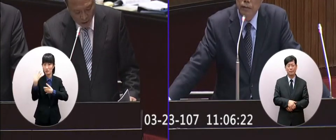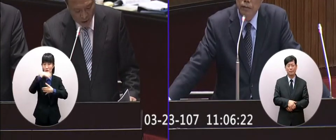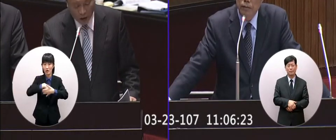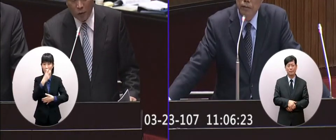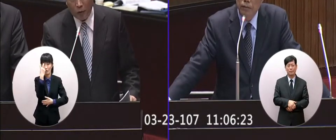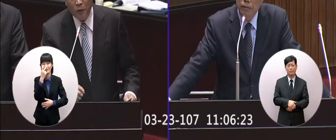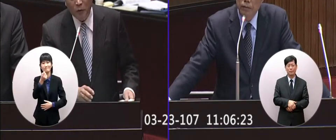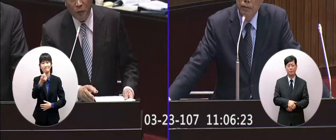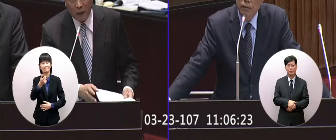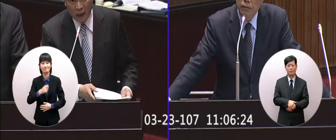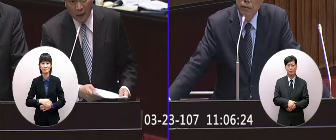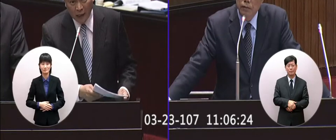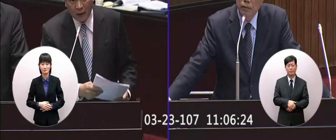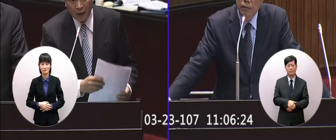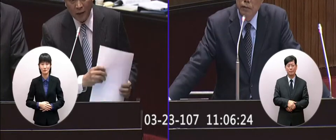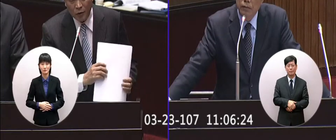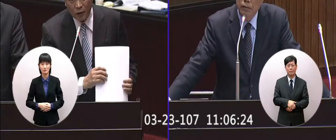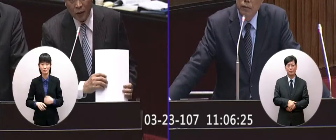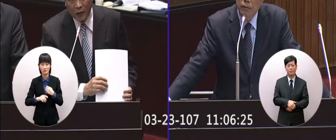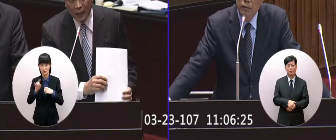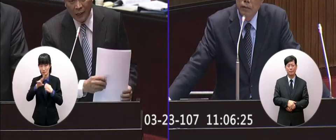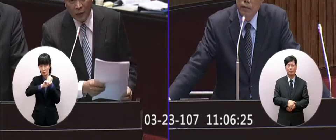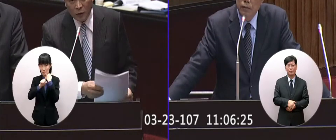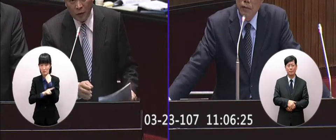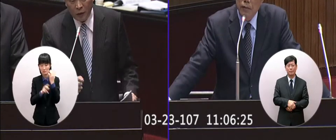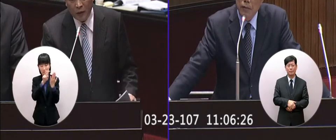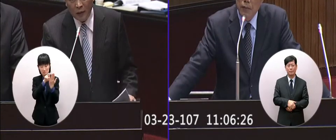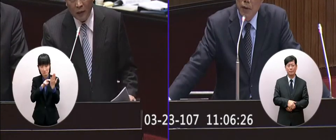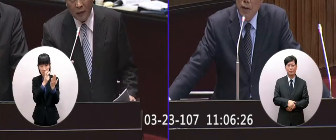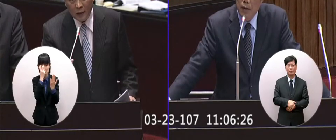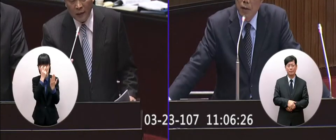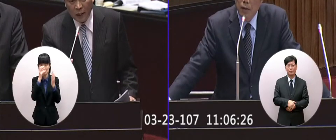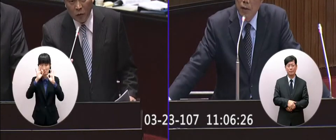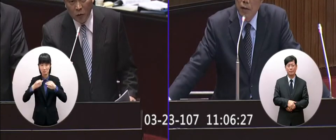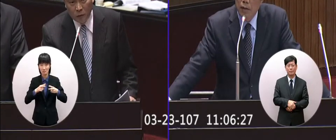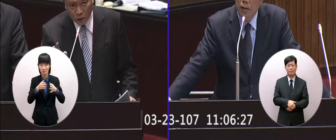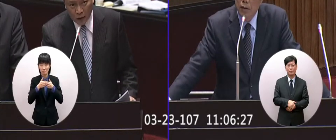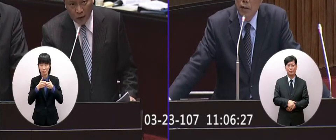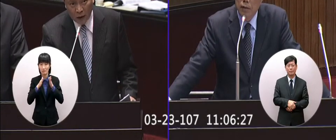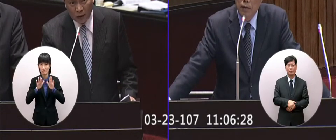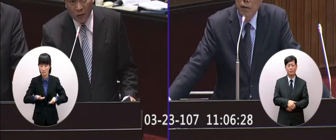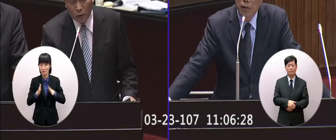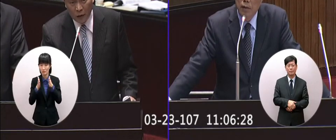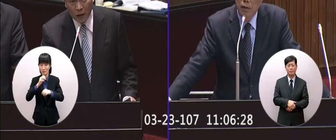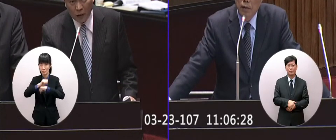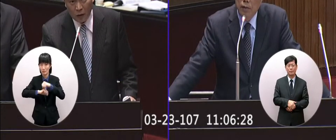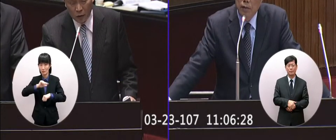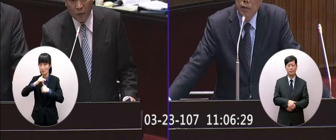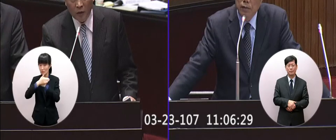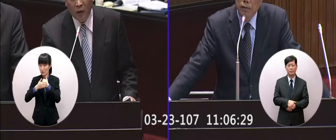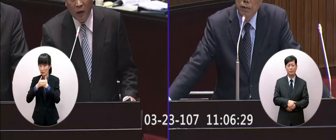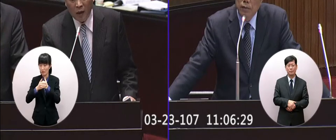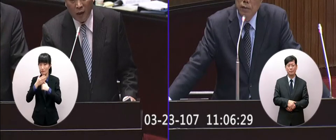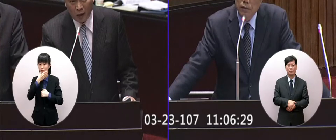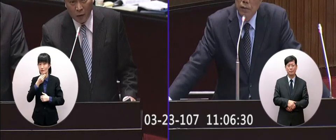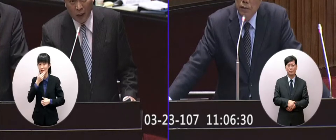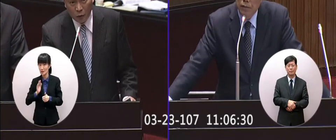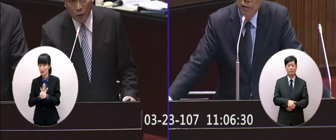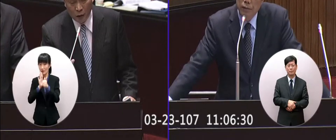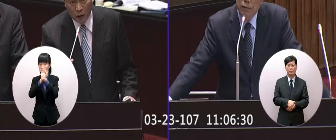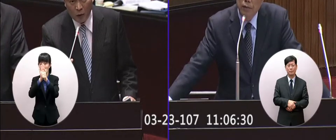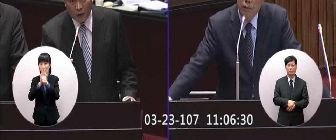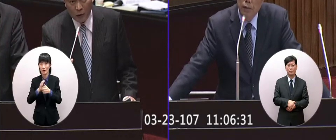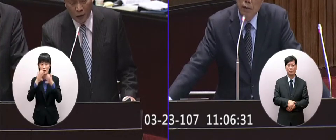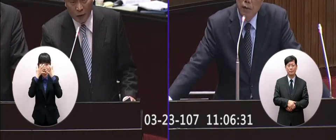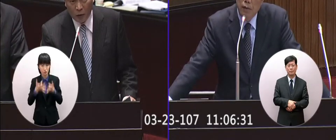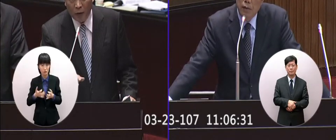得这个部分是要从制度面来看，所以大家对于现在动物福利的促进有这么高强